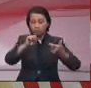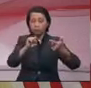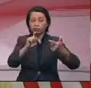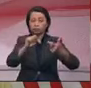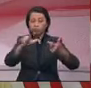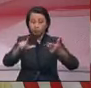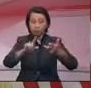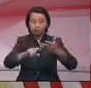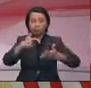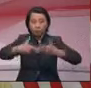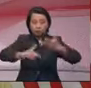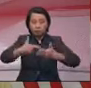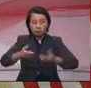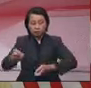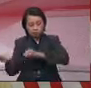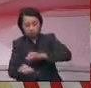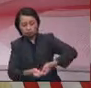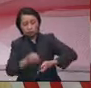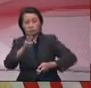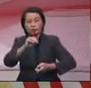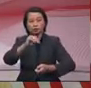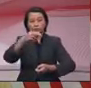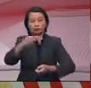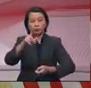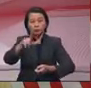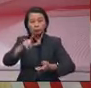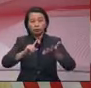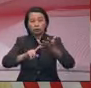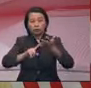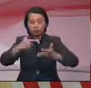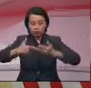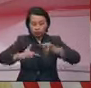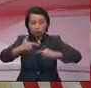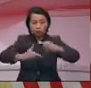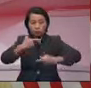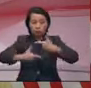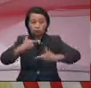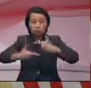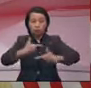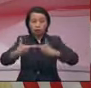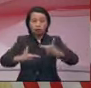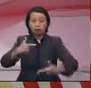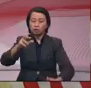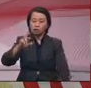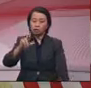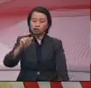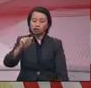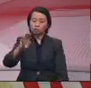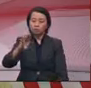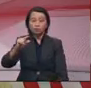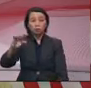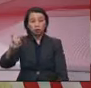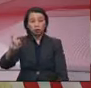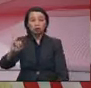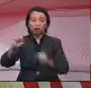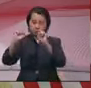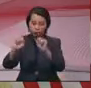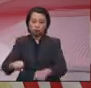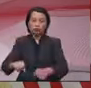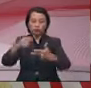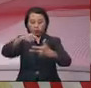STL, Liga Hoki, MHL dan Liga Rugby. Ini merupakan liga-liga yang dibenarkan